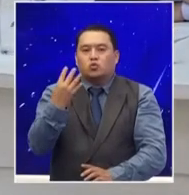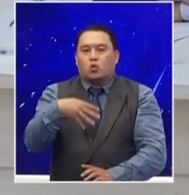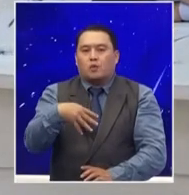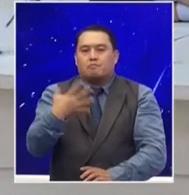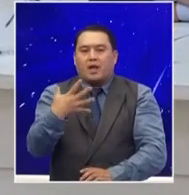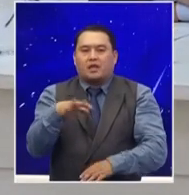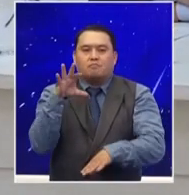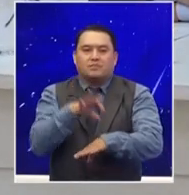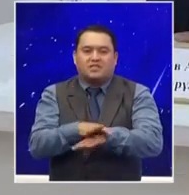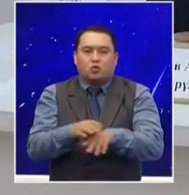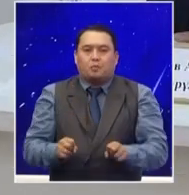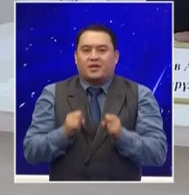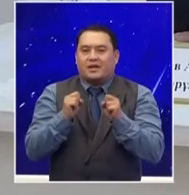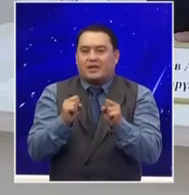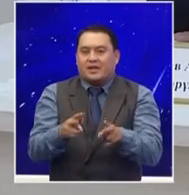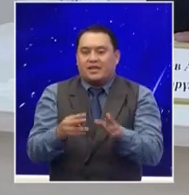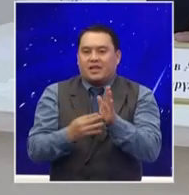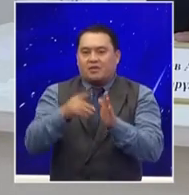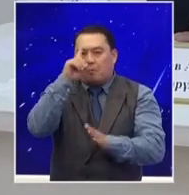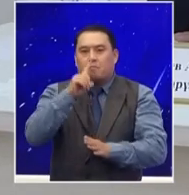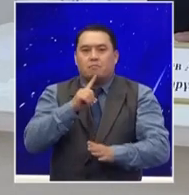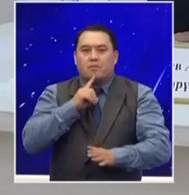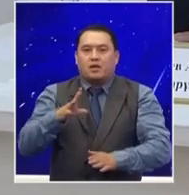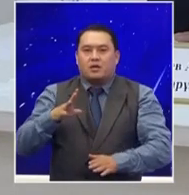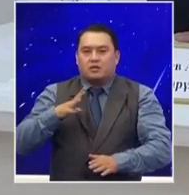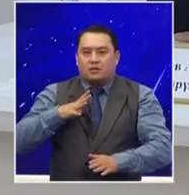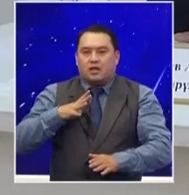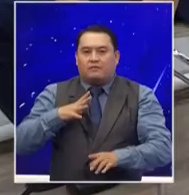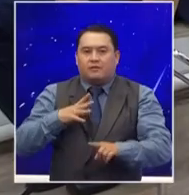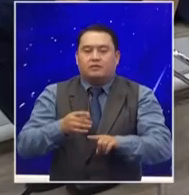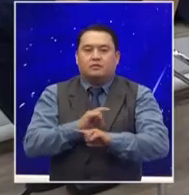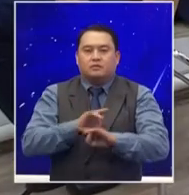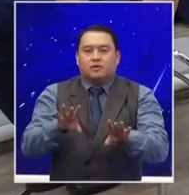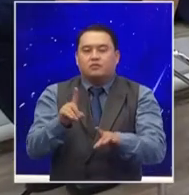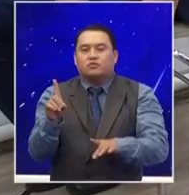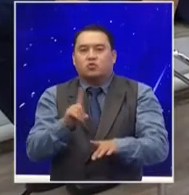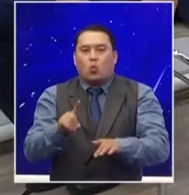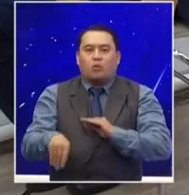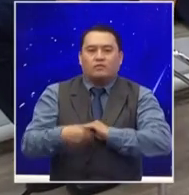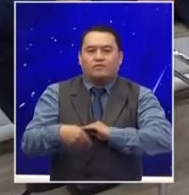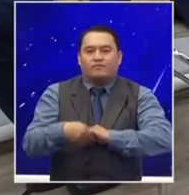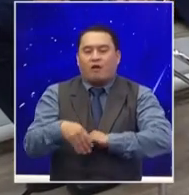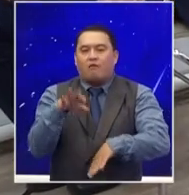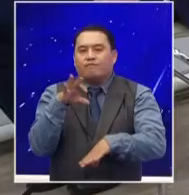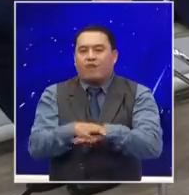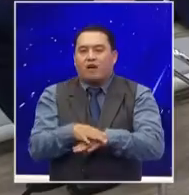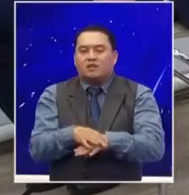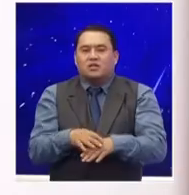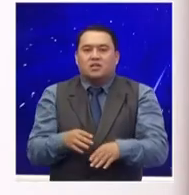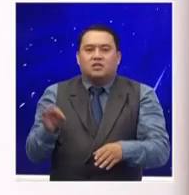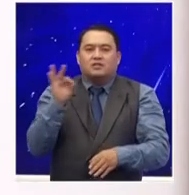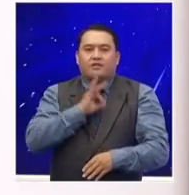коррупционных преступлений выявлено за 9 месяцев текущего года в Алматинской области. В их числе взяточничество, факты злоупотребления